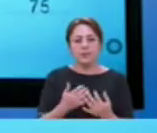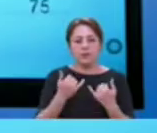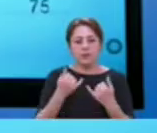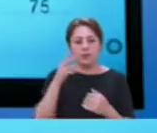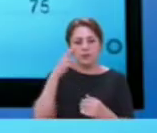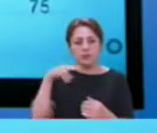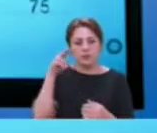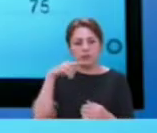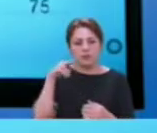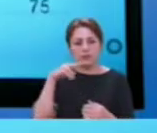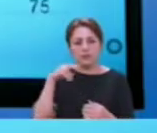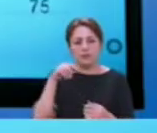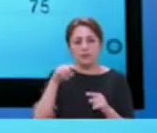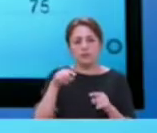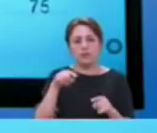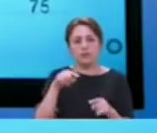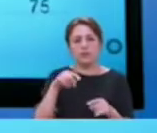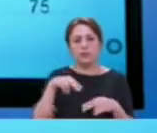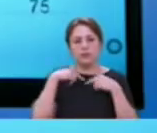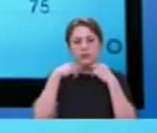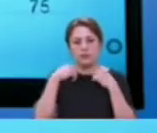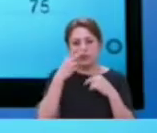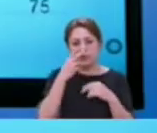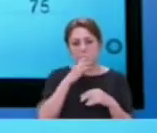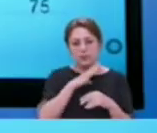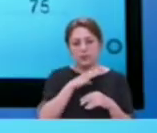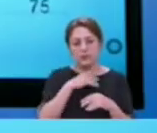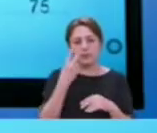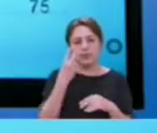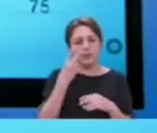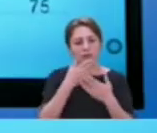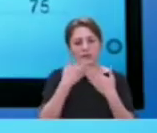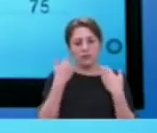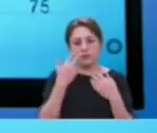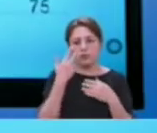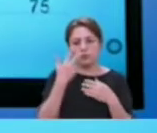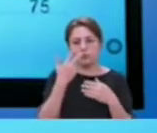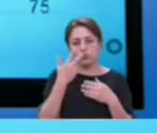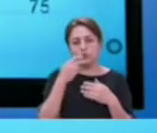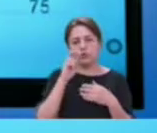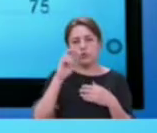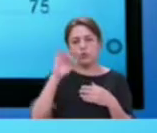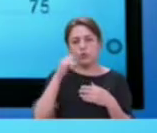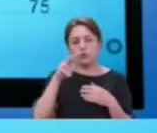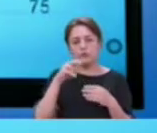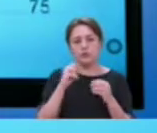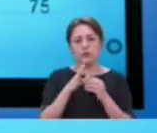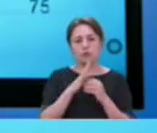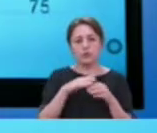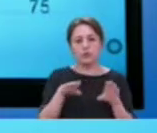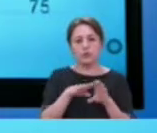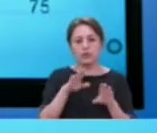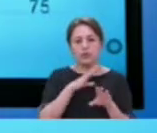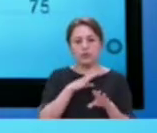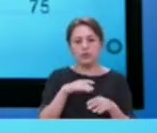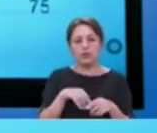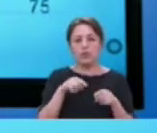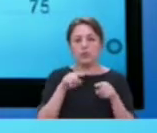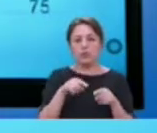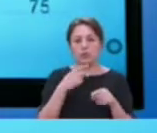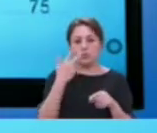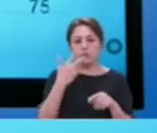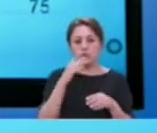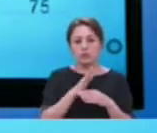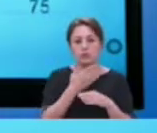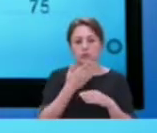Endi esa D sida. Bunda e'tibor bersangiz 2ta emas, 3ta bo'lmasi 15 ga teng bo'lyapti. Uni 3